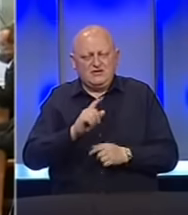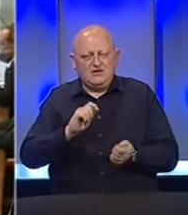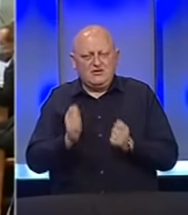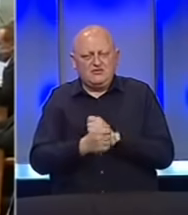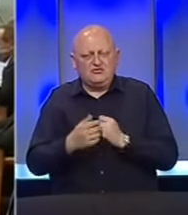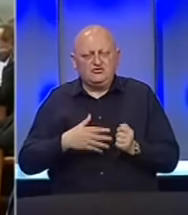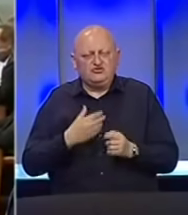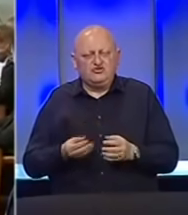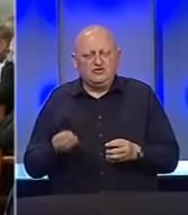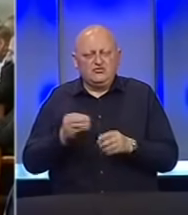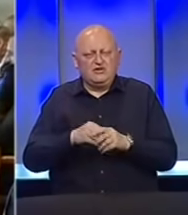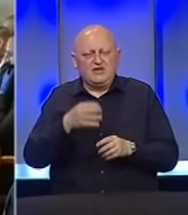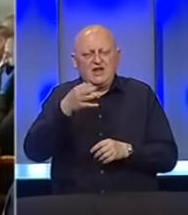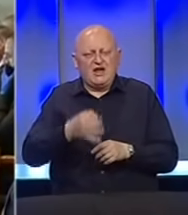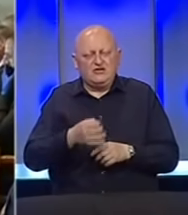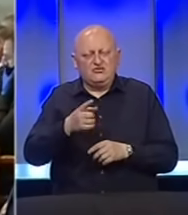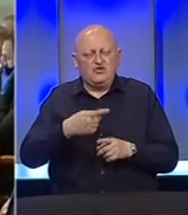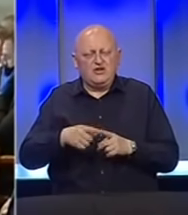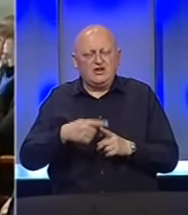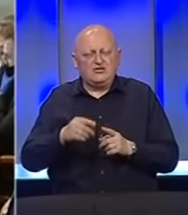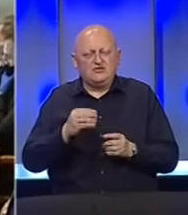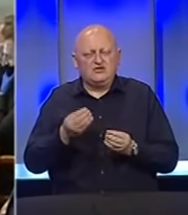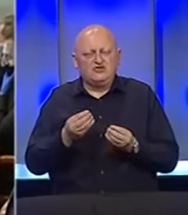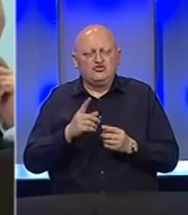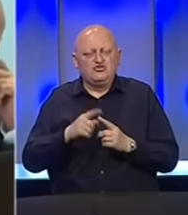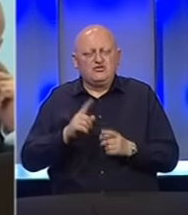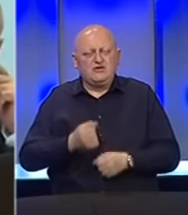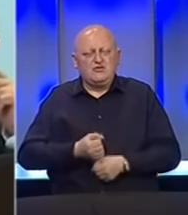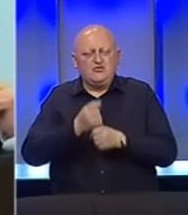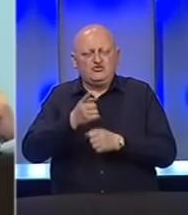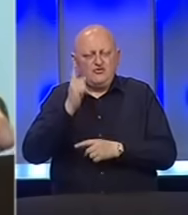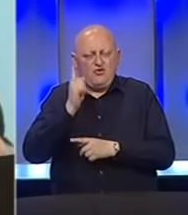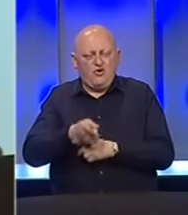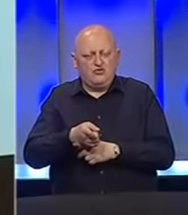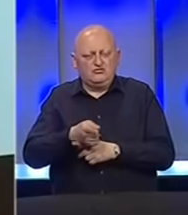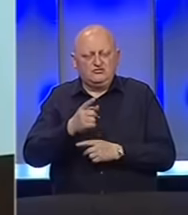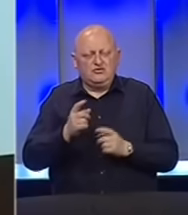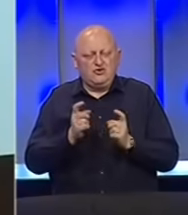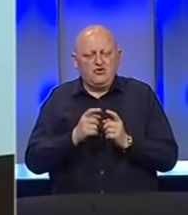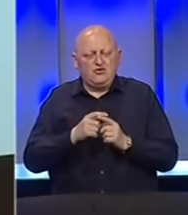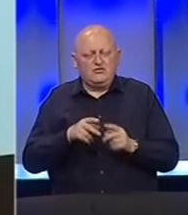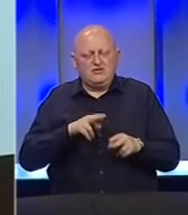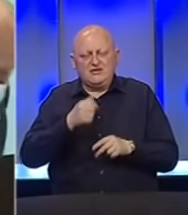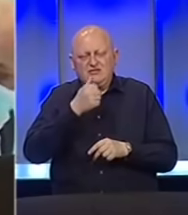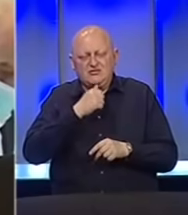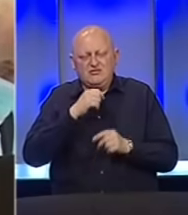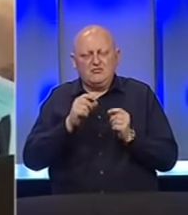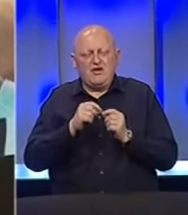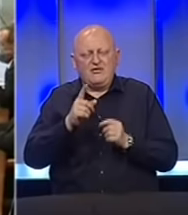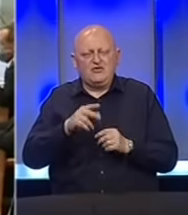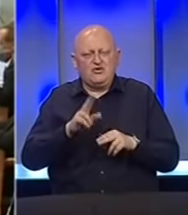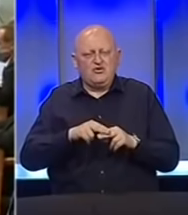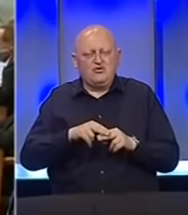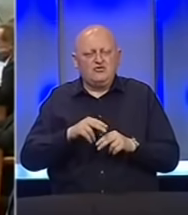mijenjalo žele ugraditi i kantoni. I to je bio razlog zašto Turković nije podržala ovu odluku. Kontaktirali smo i ministra financija Bevandu, ali smo